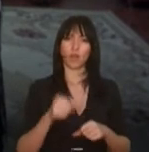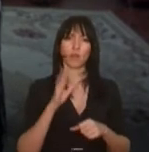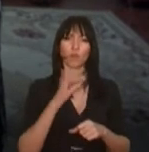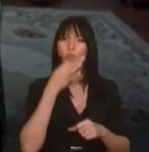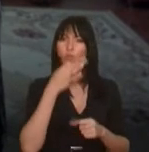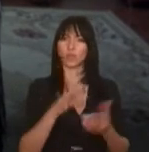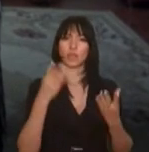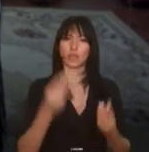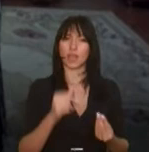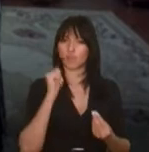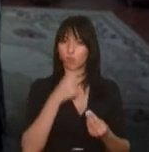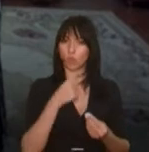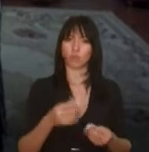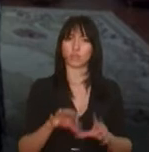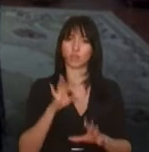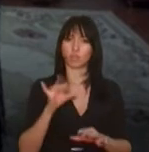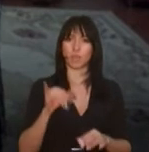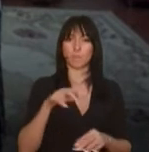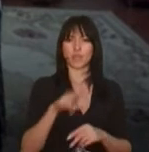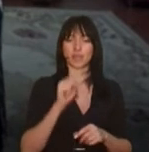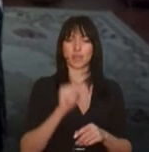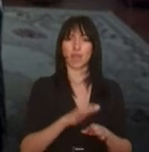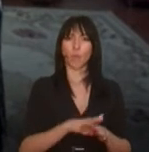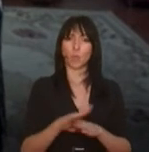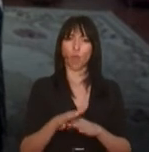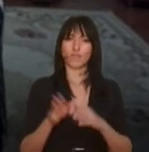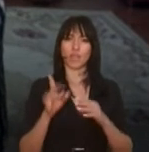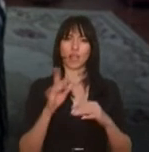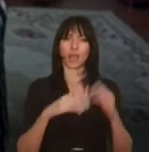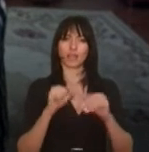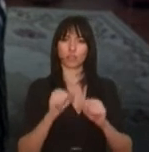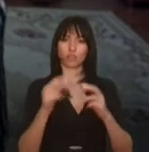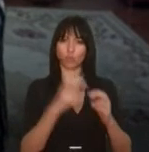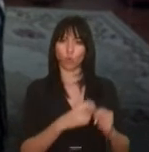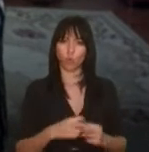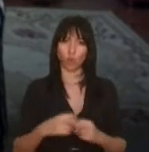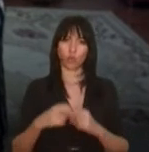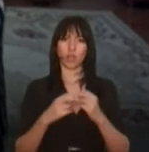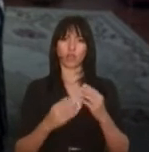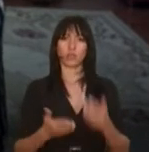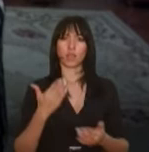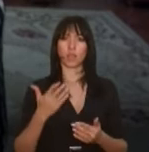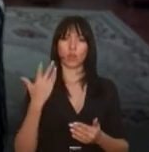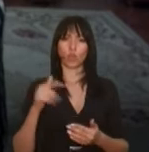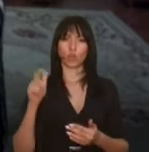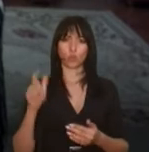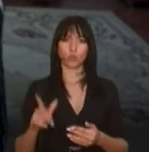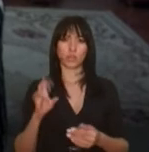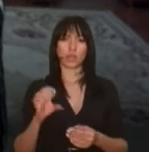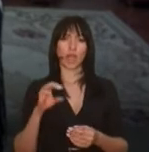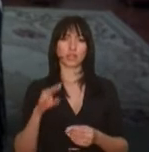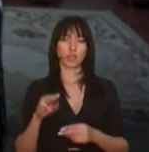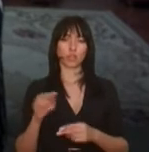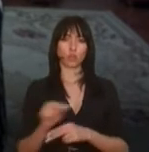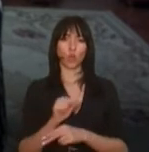році вибрати і прийти на профілактичний огляд. Мало того, навіть якщо дитина знаходиться на стаціонарному лікуванні